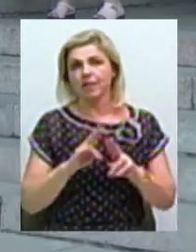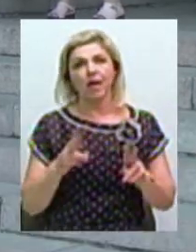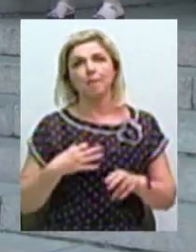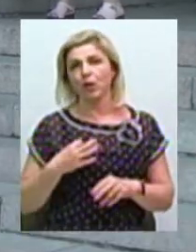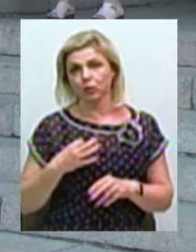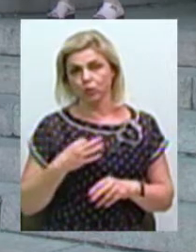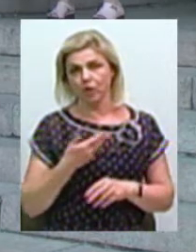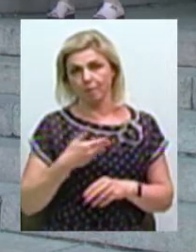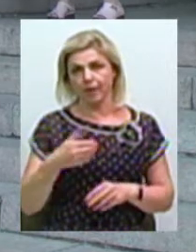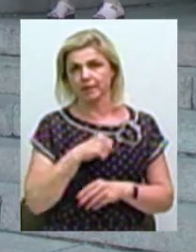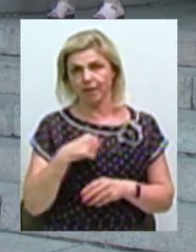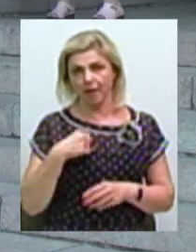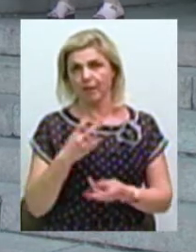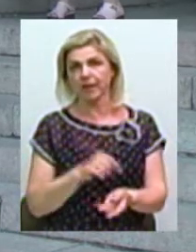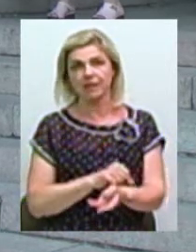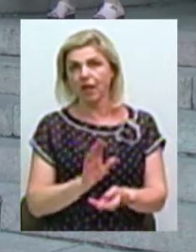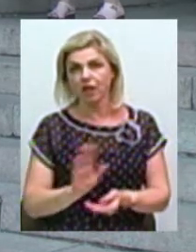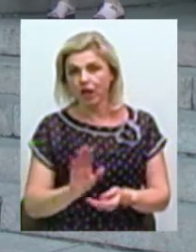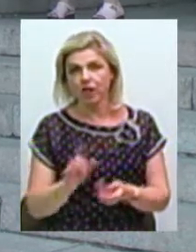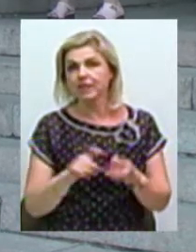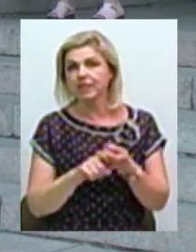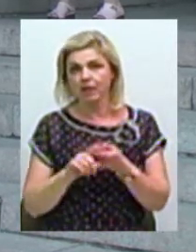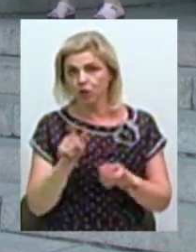залежні люди, і ми йдемо, ми бачимо цю